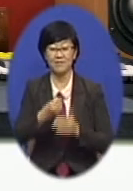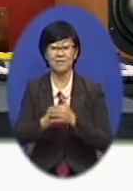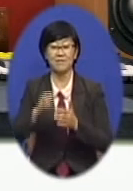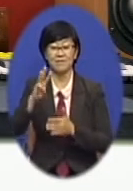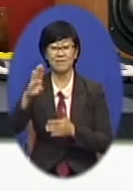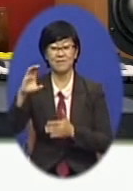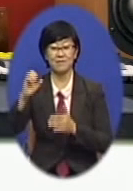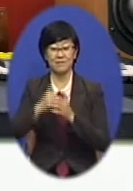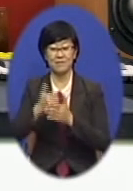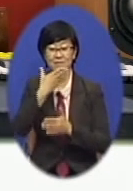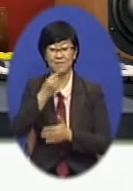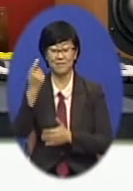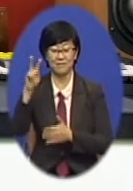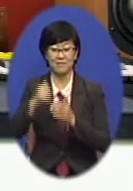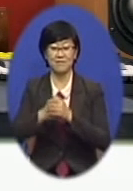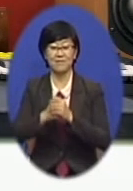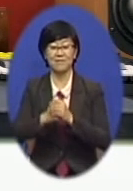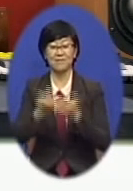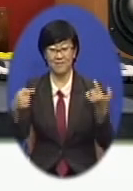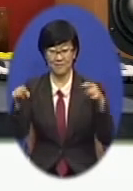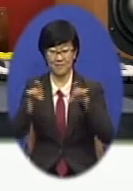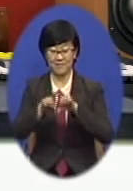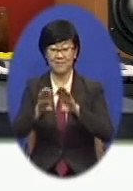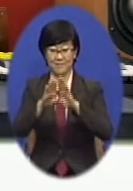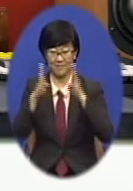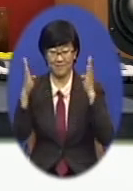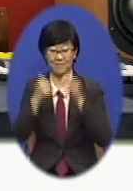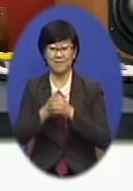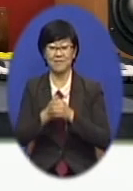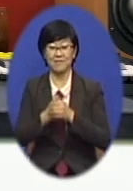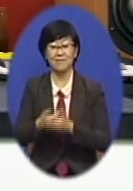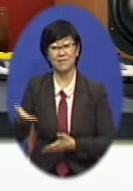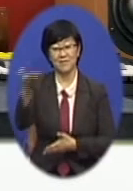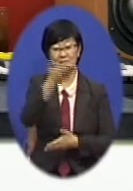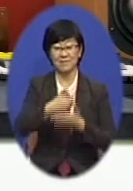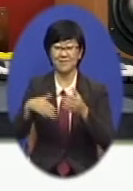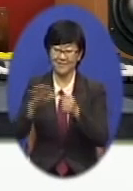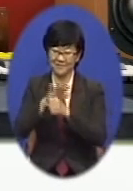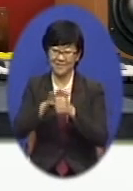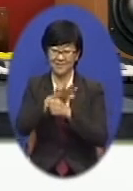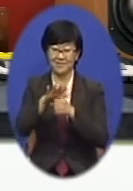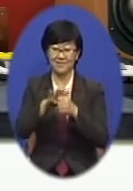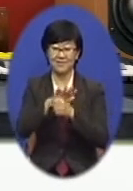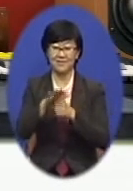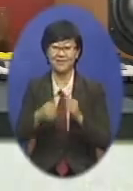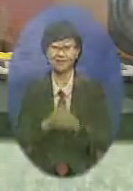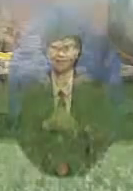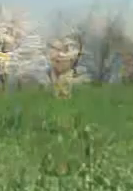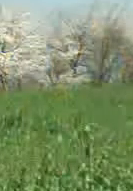희망복지 WBC 복지TV가 함께 열어가겠습니다. 시청자 여러분 사랑합니다.